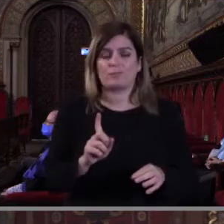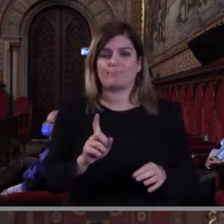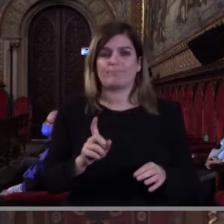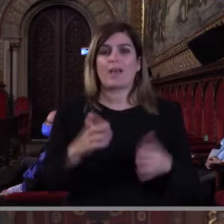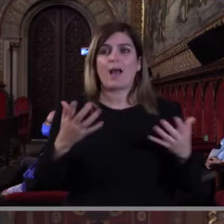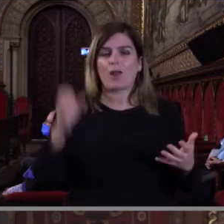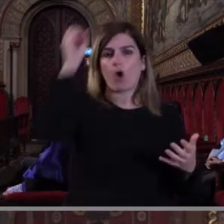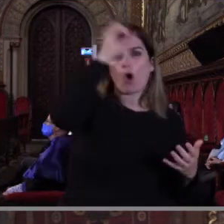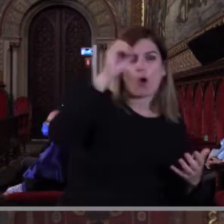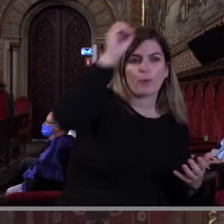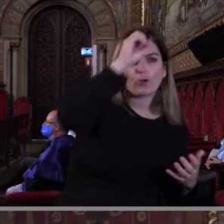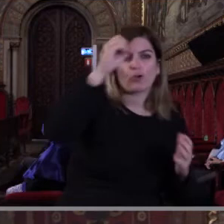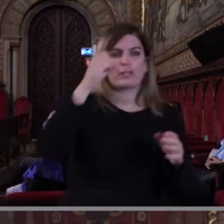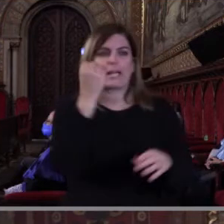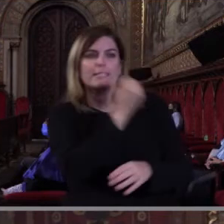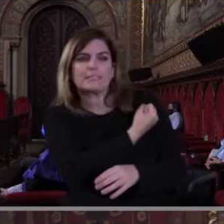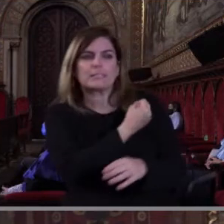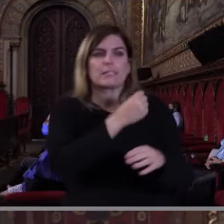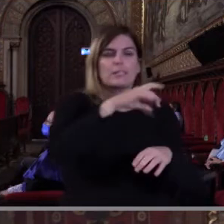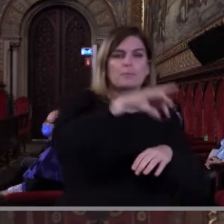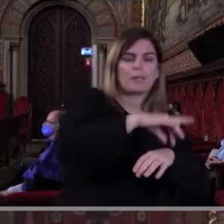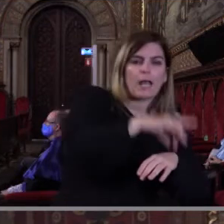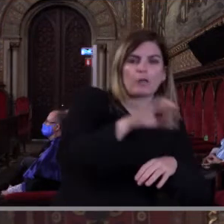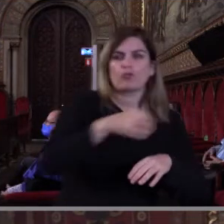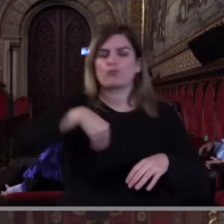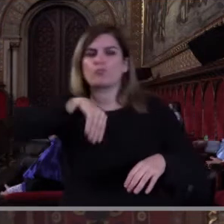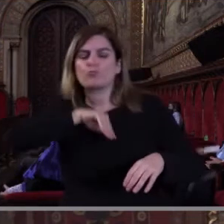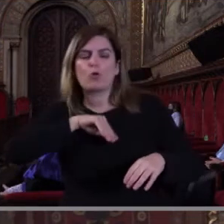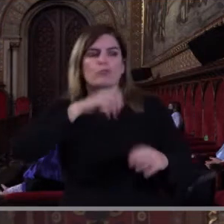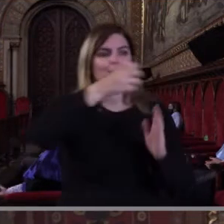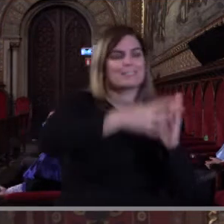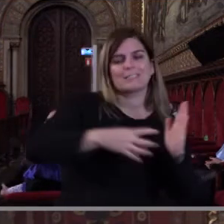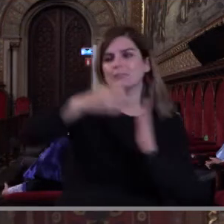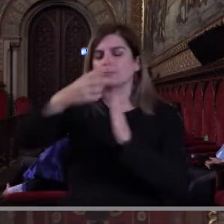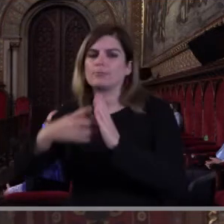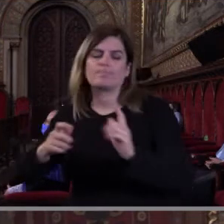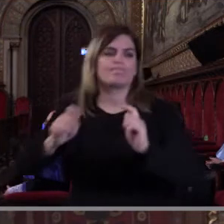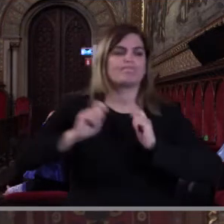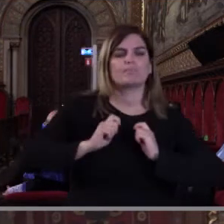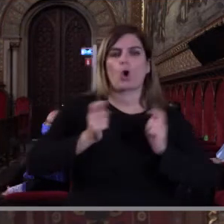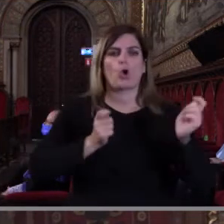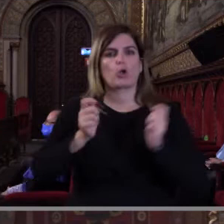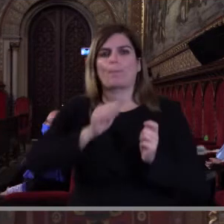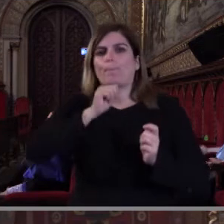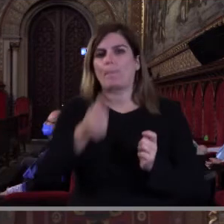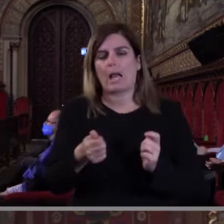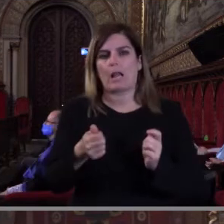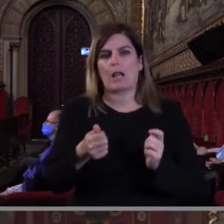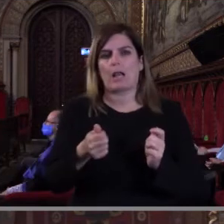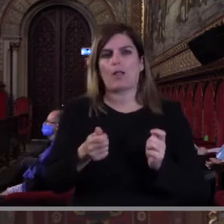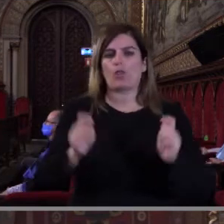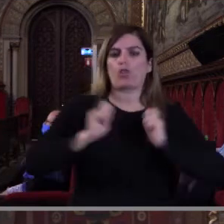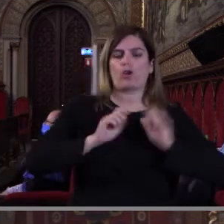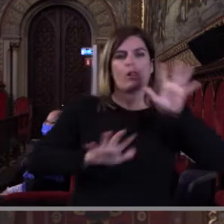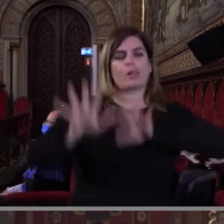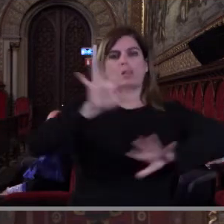de registre de persones malaltes o mortes han afegit un punt de descontrol a la gestió de la pandèmia i una bona dosi de